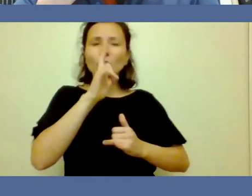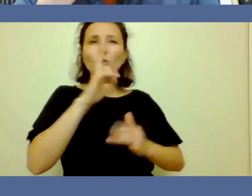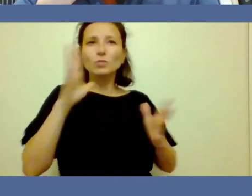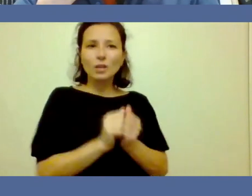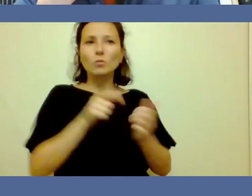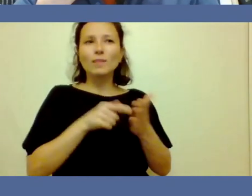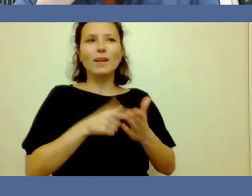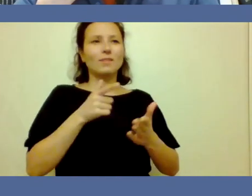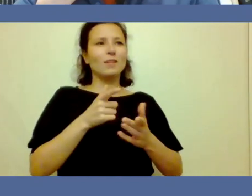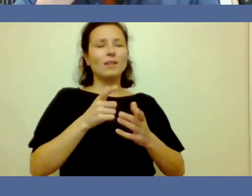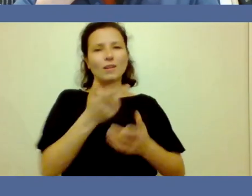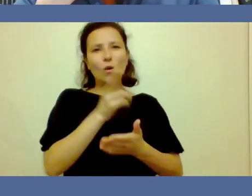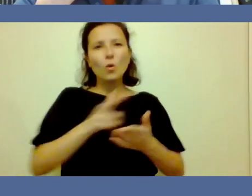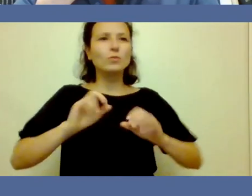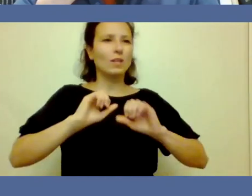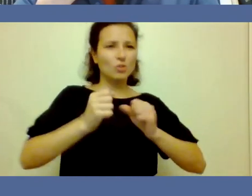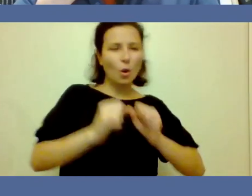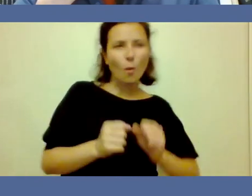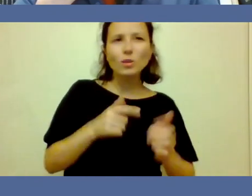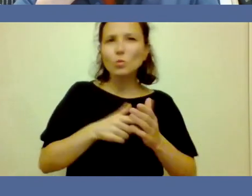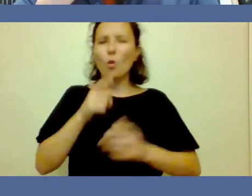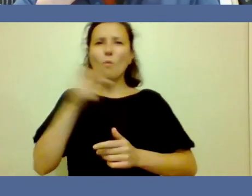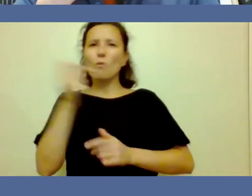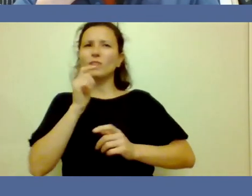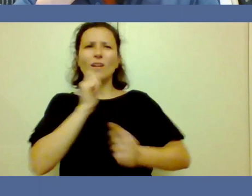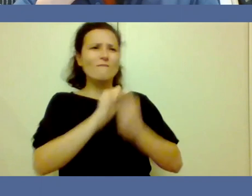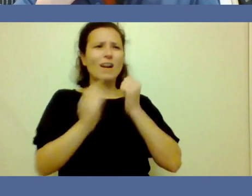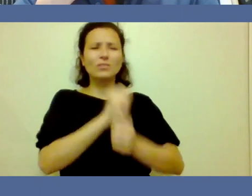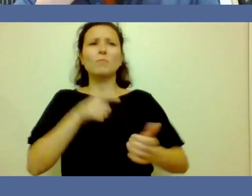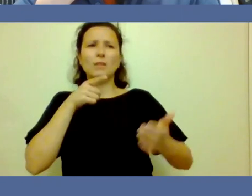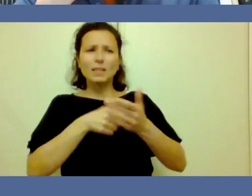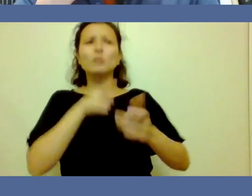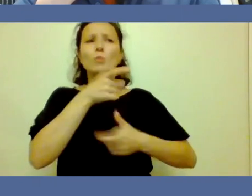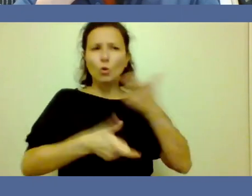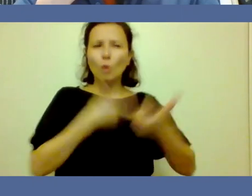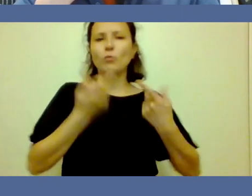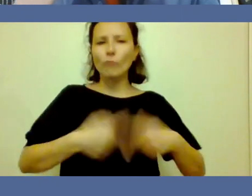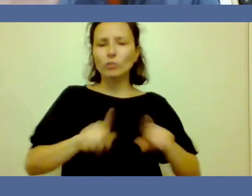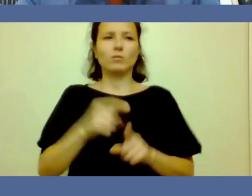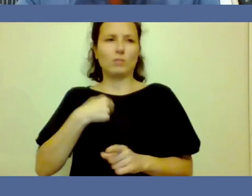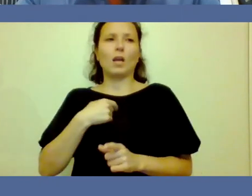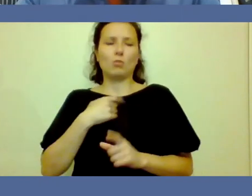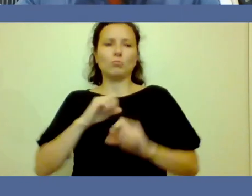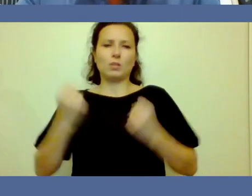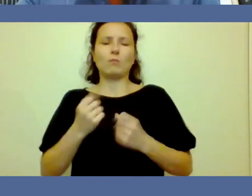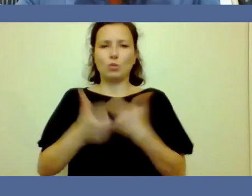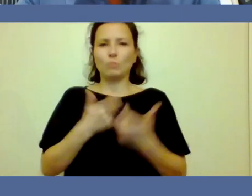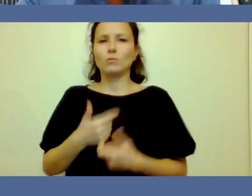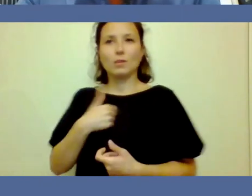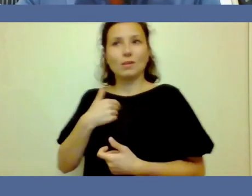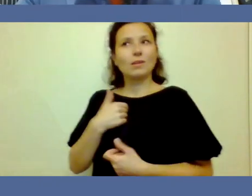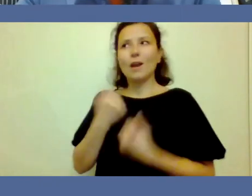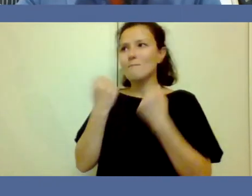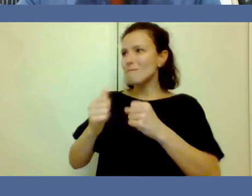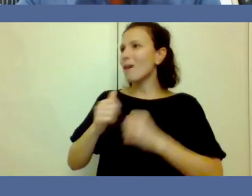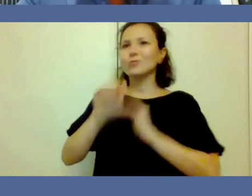że powinien walczyć, żeby to czynić. I to staram się robić. I jestem z tego powodu